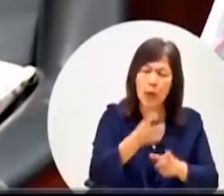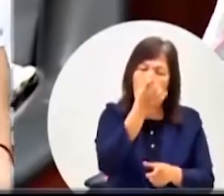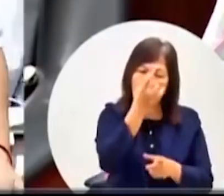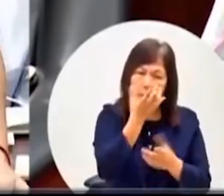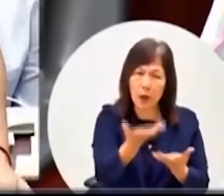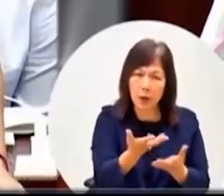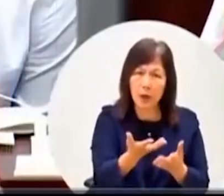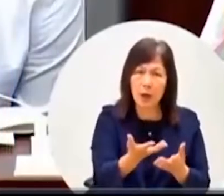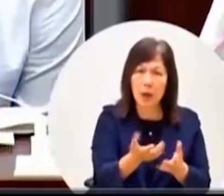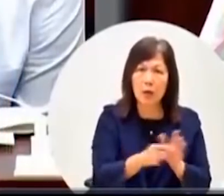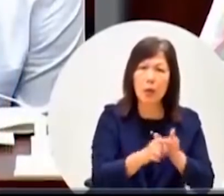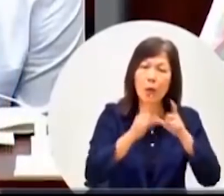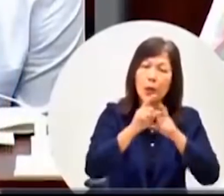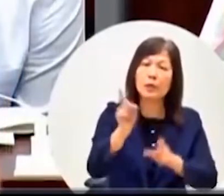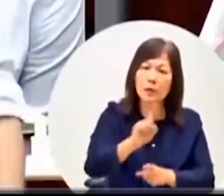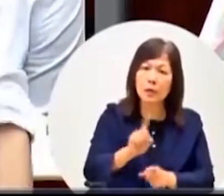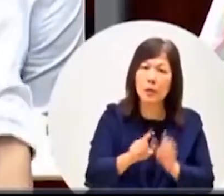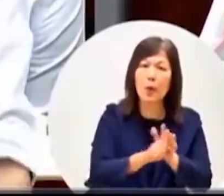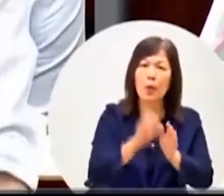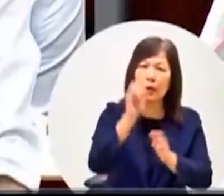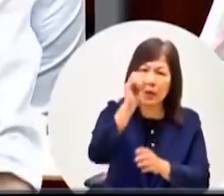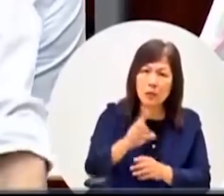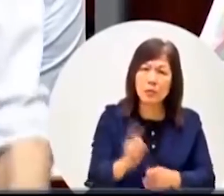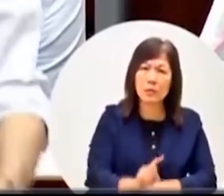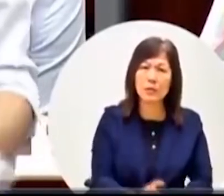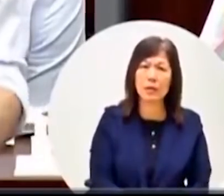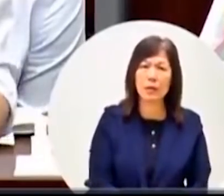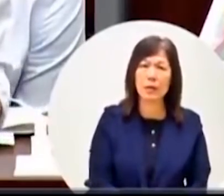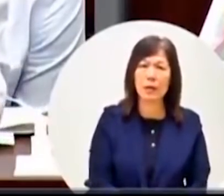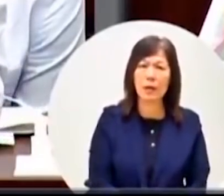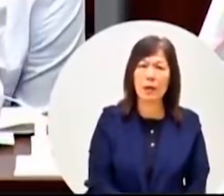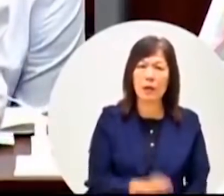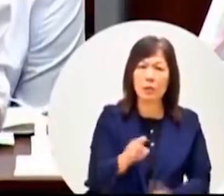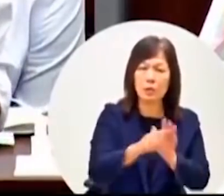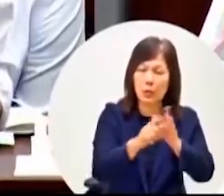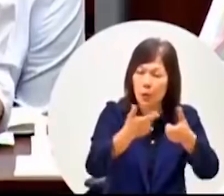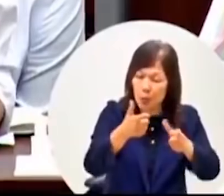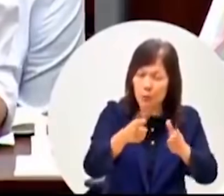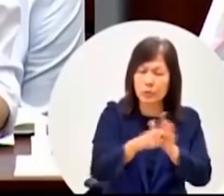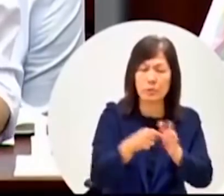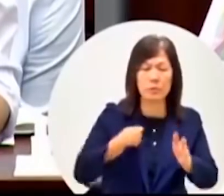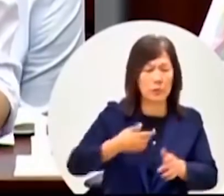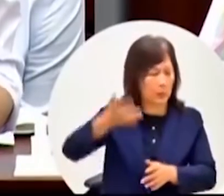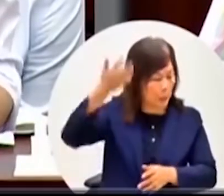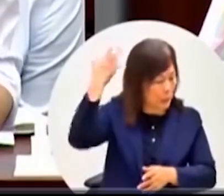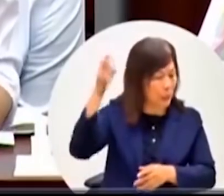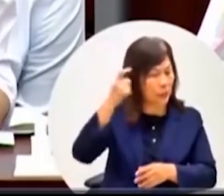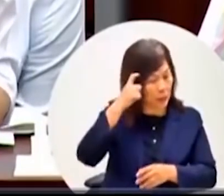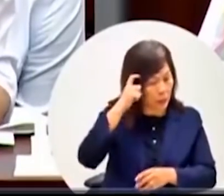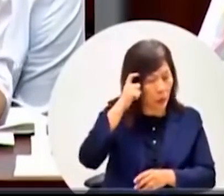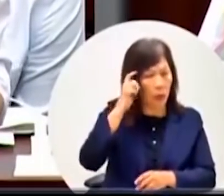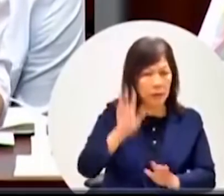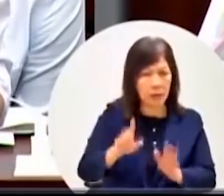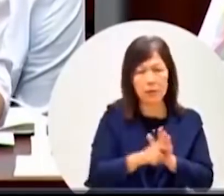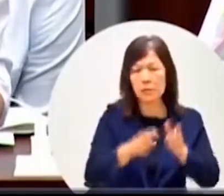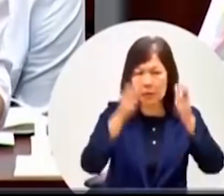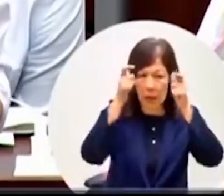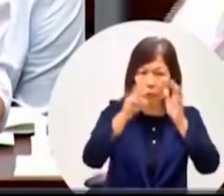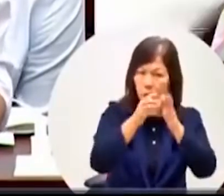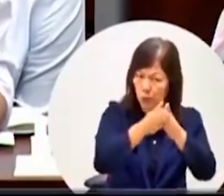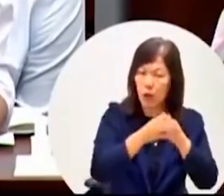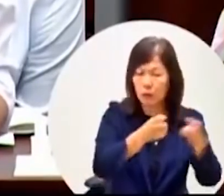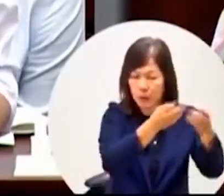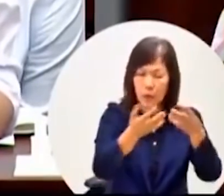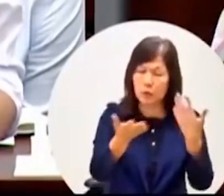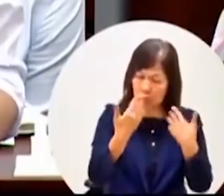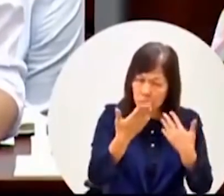员，你回答了什么？ 我拒绝，我已经讲过了，所有的不只光。过去这个概念，我们是希望把高雄的需求谈出来。我